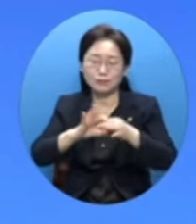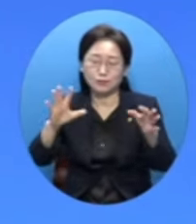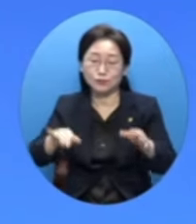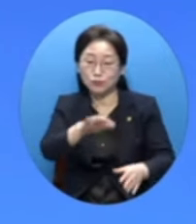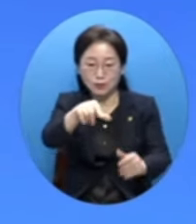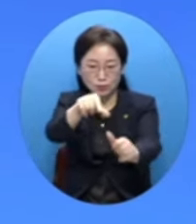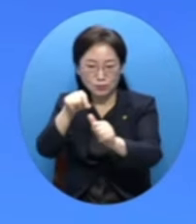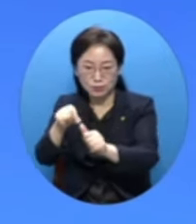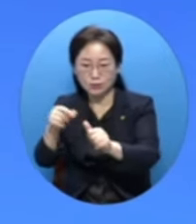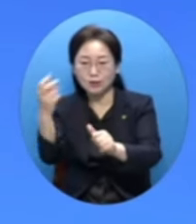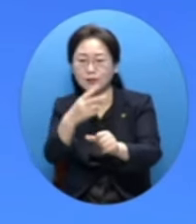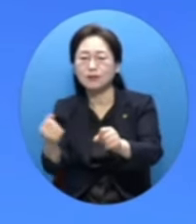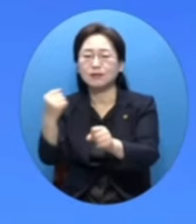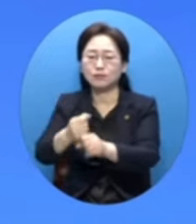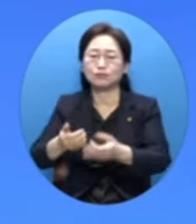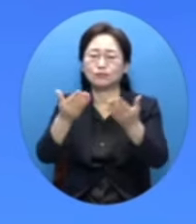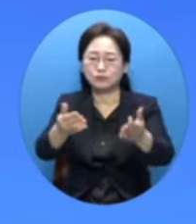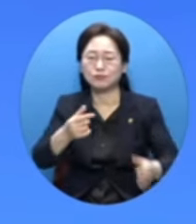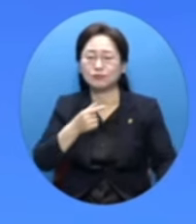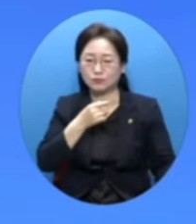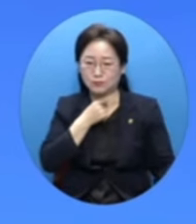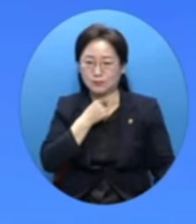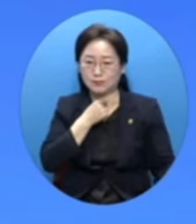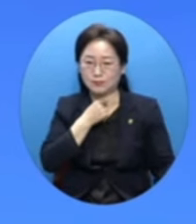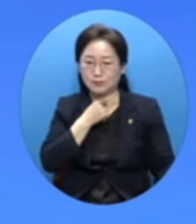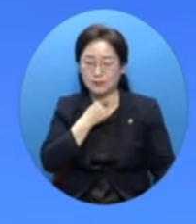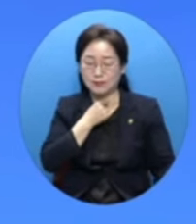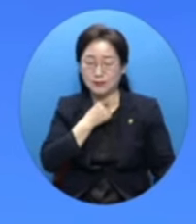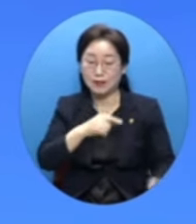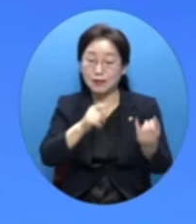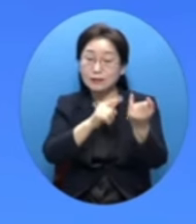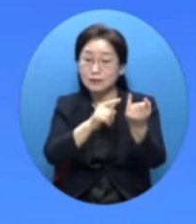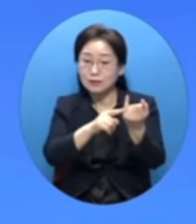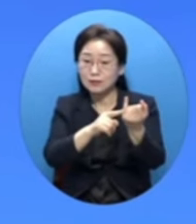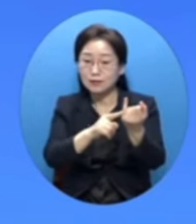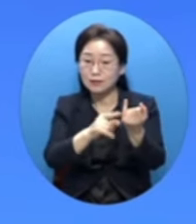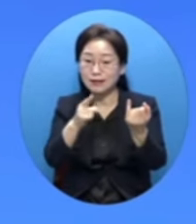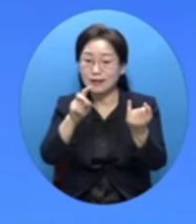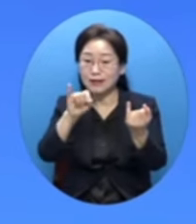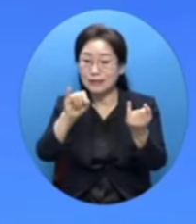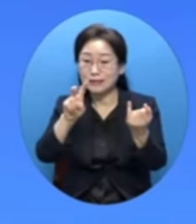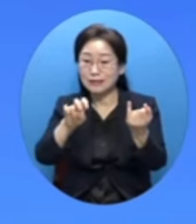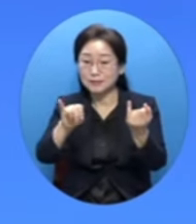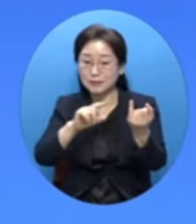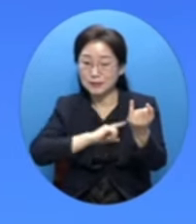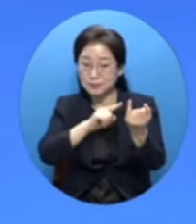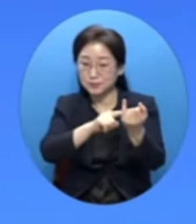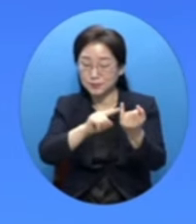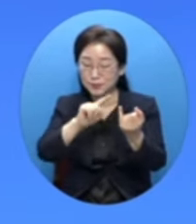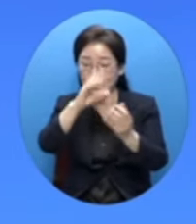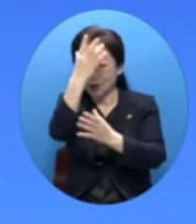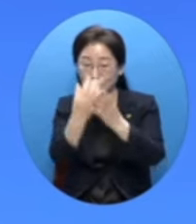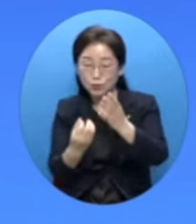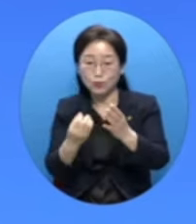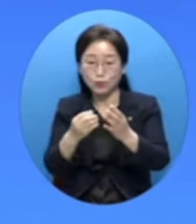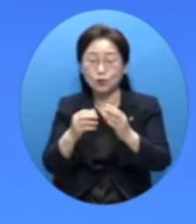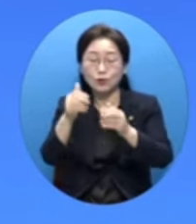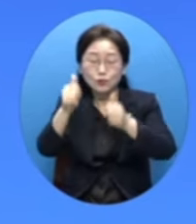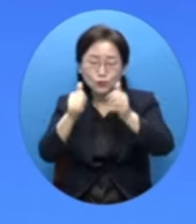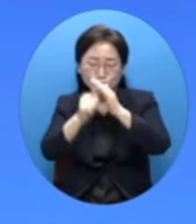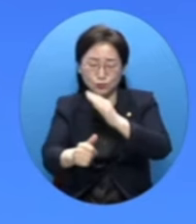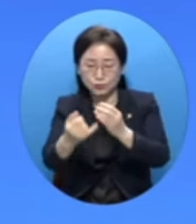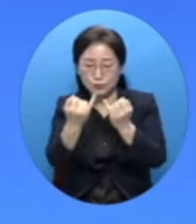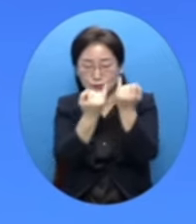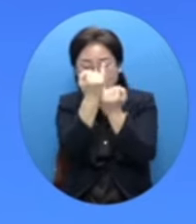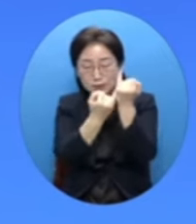건지고 회복시키기를 원하는 것입니다. 에이미가 그렇게 농선수로서 동성애 깊이 빠져서 헤어날 수